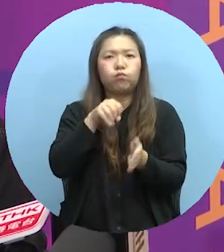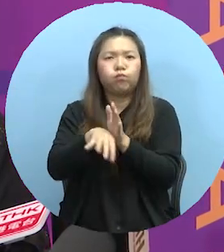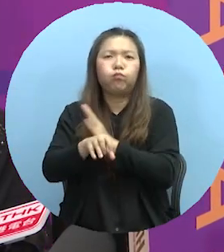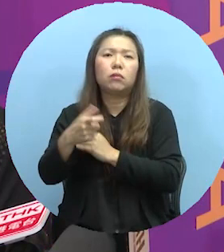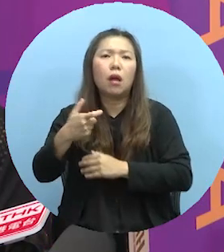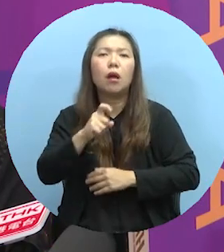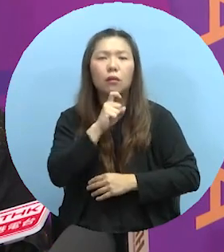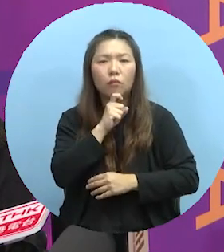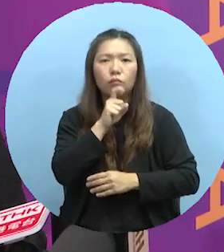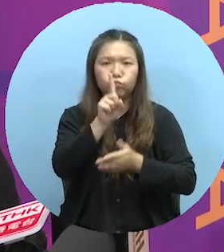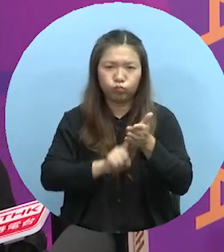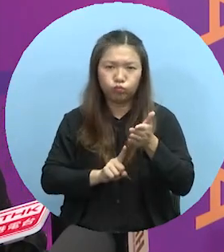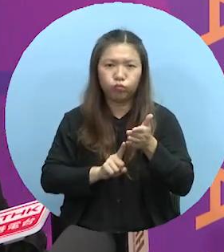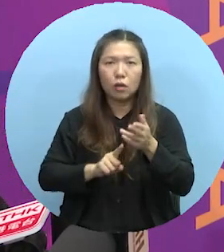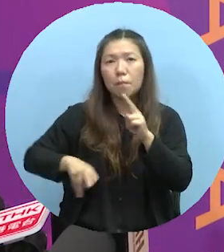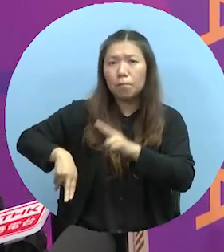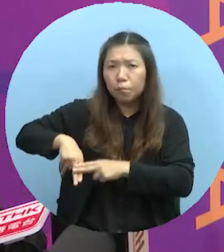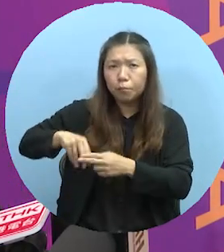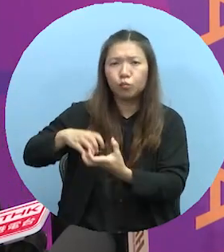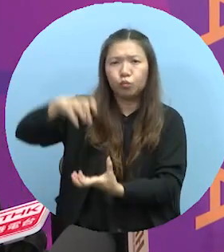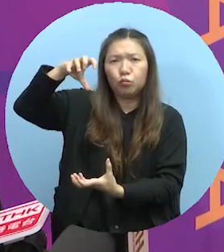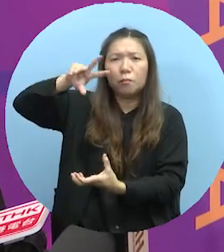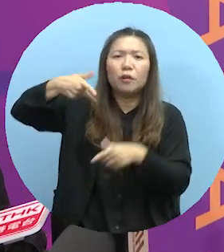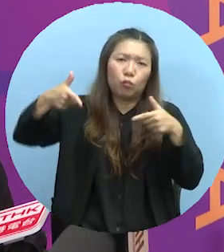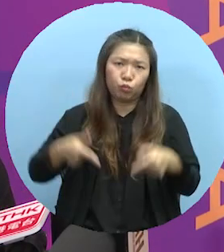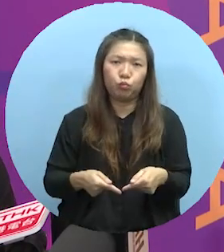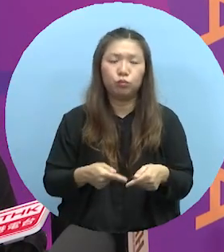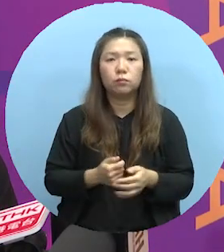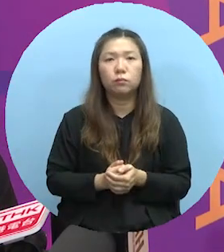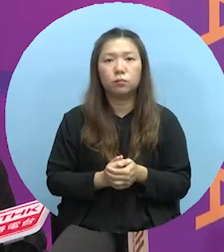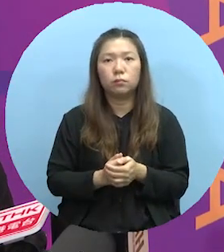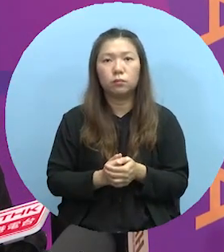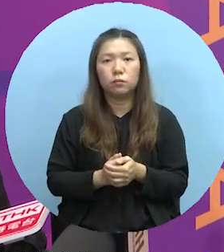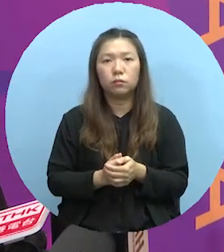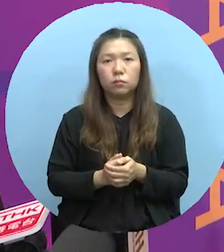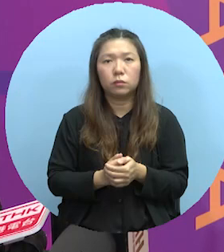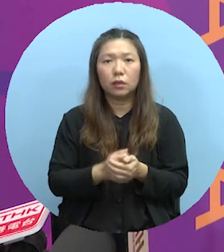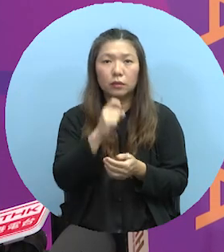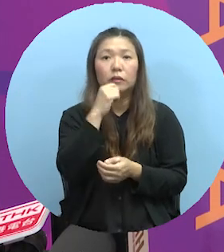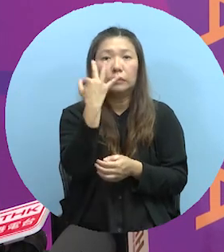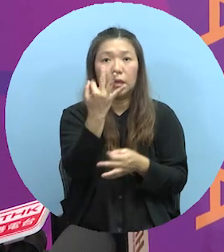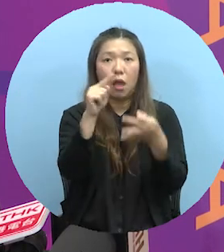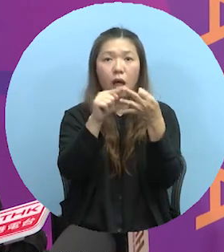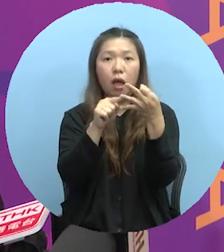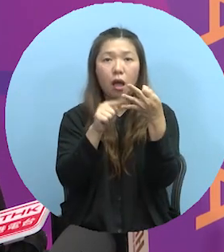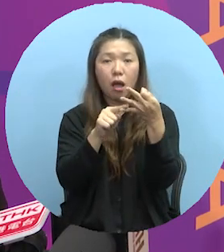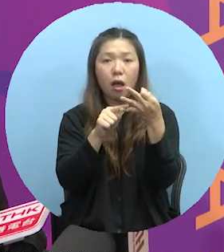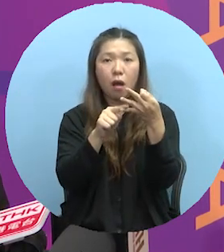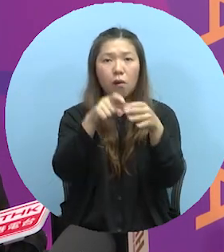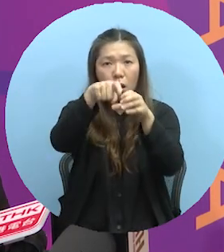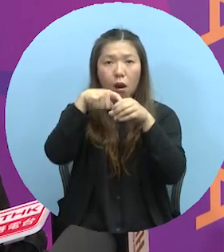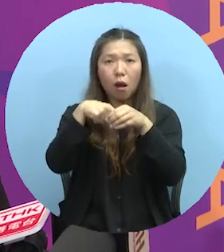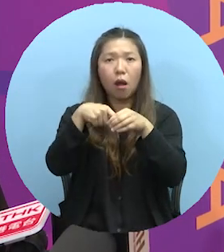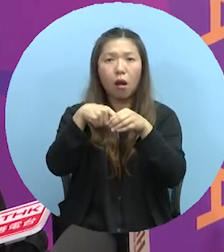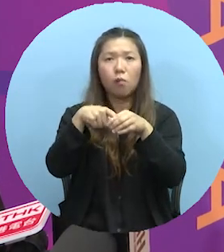字，財政儲備亦都會進一步下降。而且三個薪金級別的薪酬趨勢淨